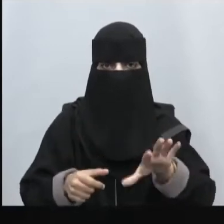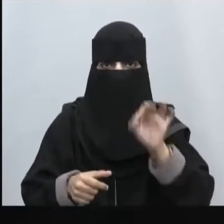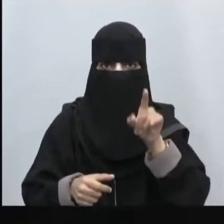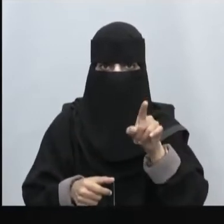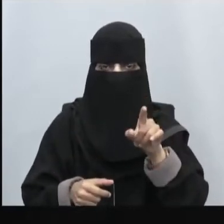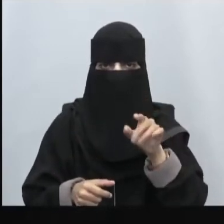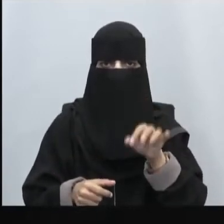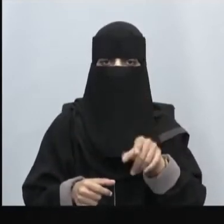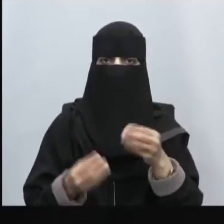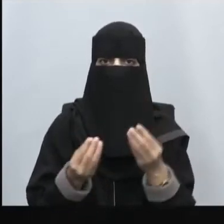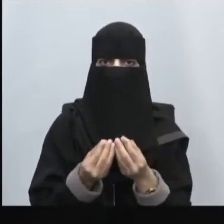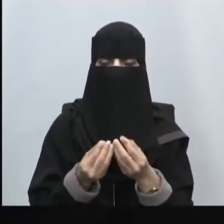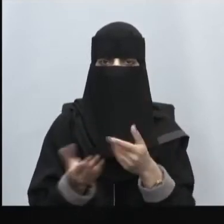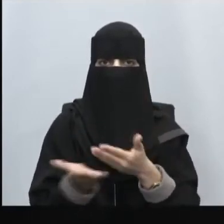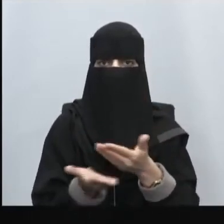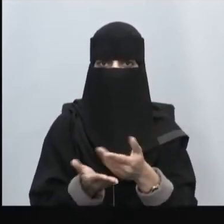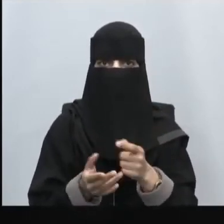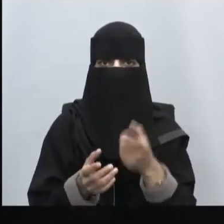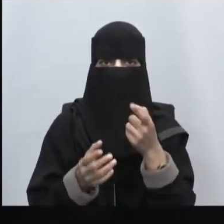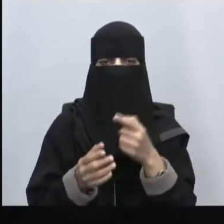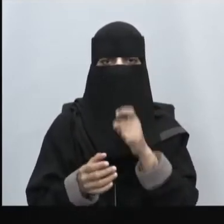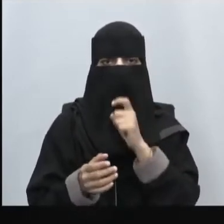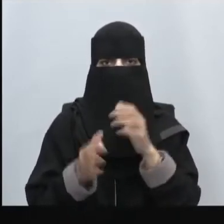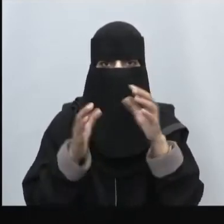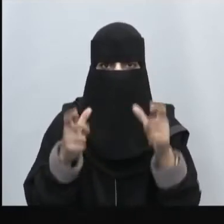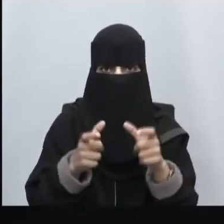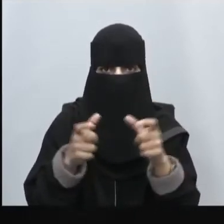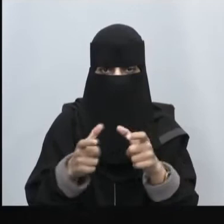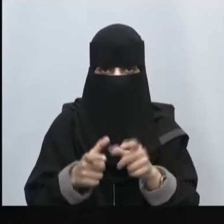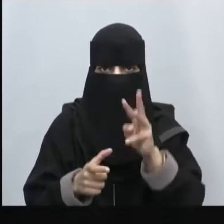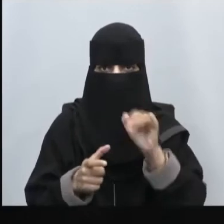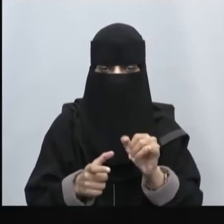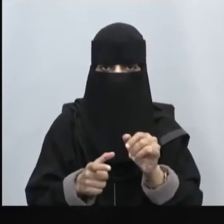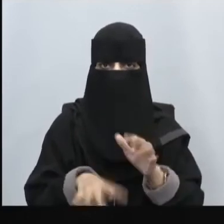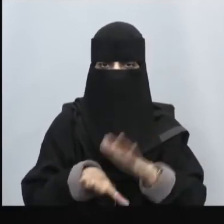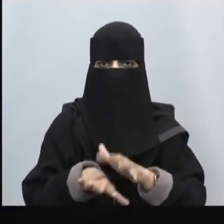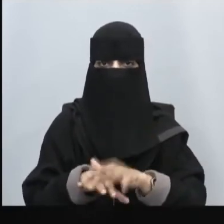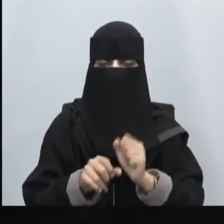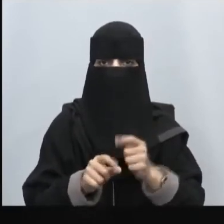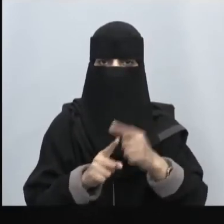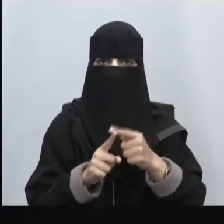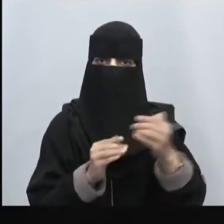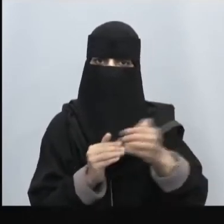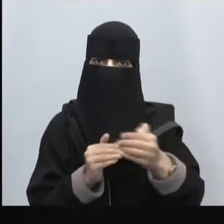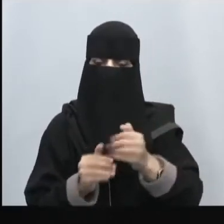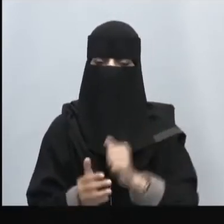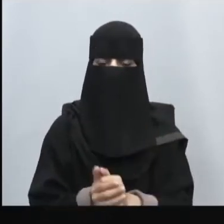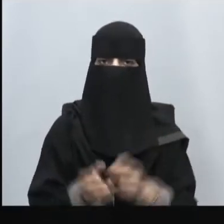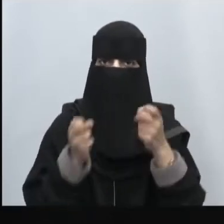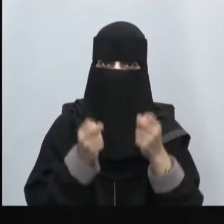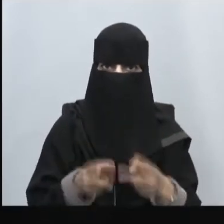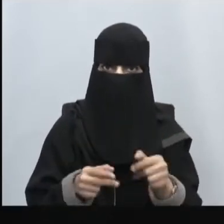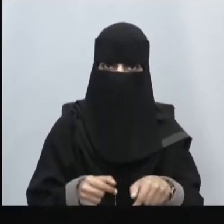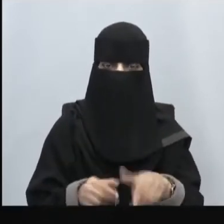نحدد ذلك بالحديث عن ضعف الدوله العباسيه ثم الحملات الصليبيه نبدا سويا